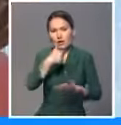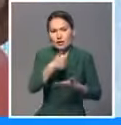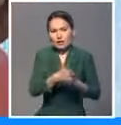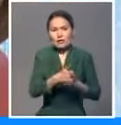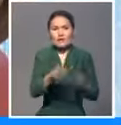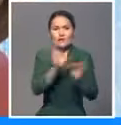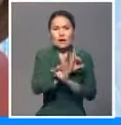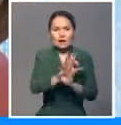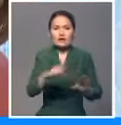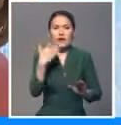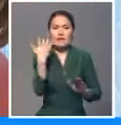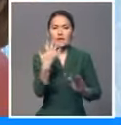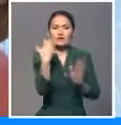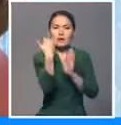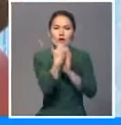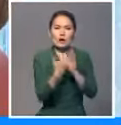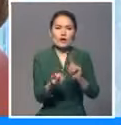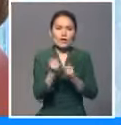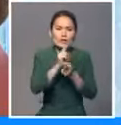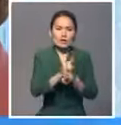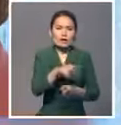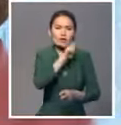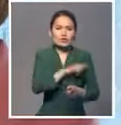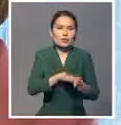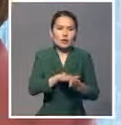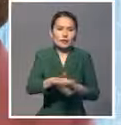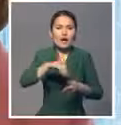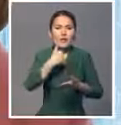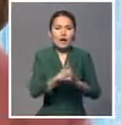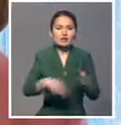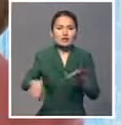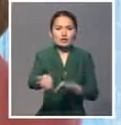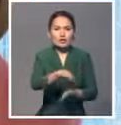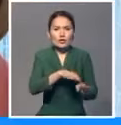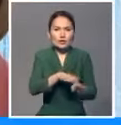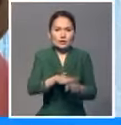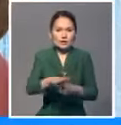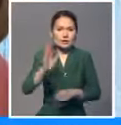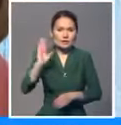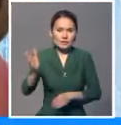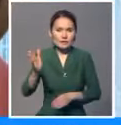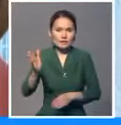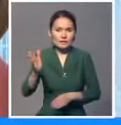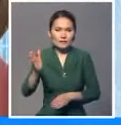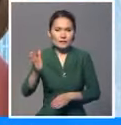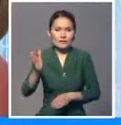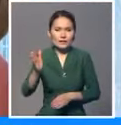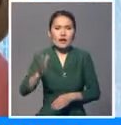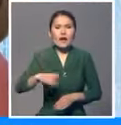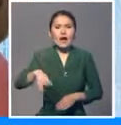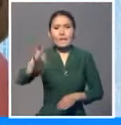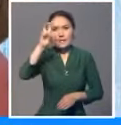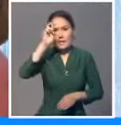бүгінгі даму қарқынын сақтап қана қоймай, еселей түсудің басты жоспарына айналар хақ. Атап айтқанда, заманауи